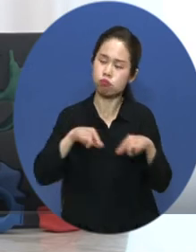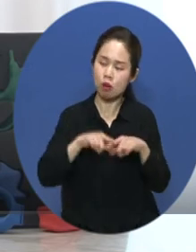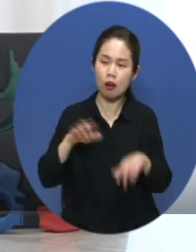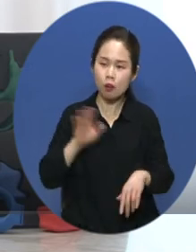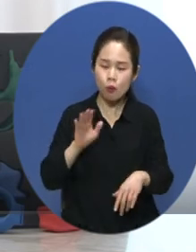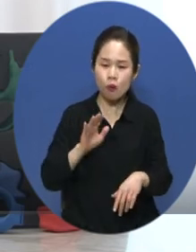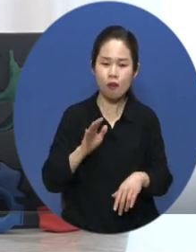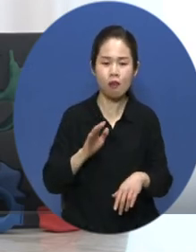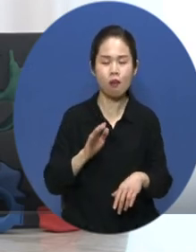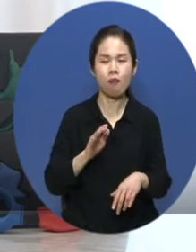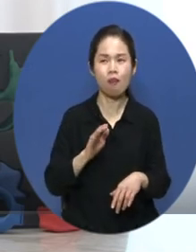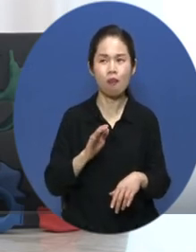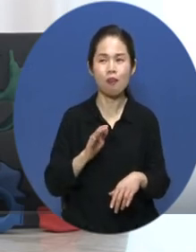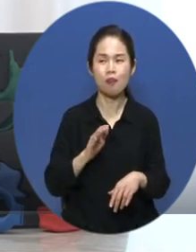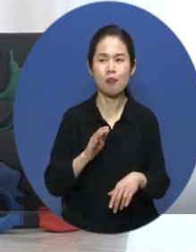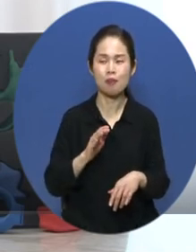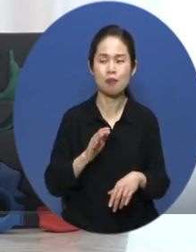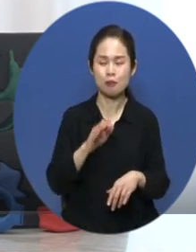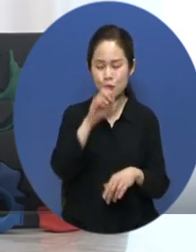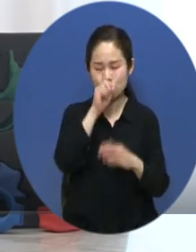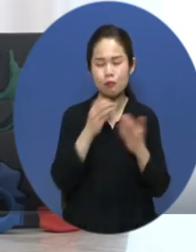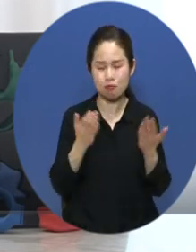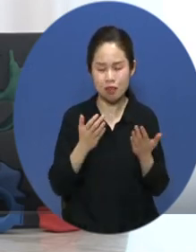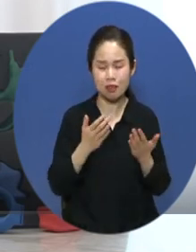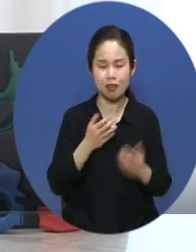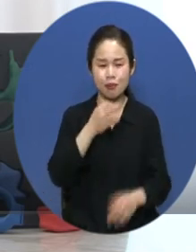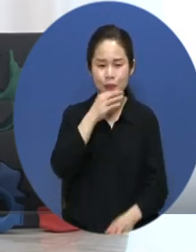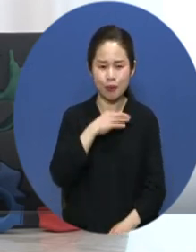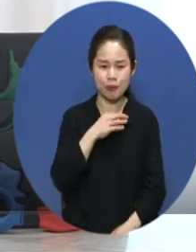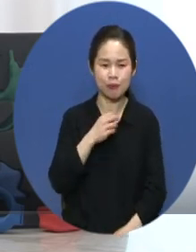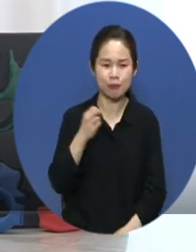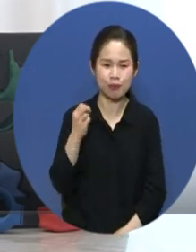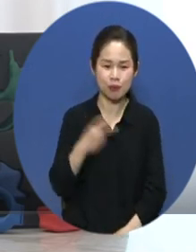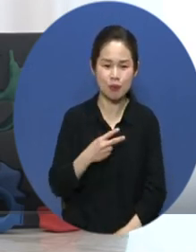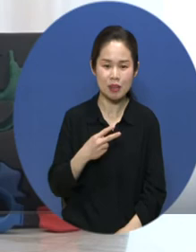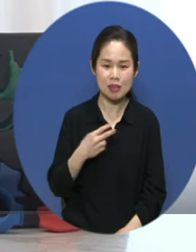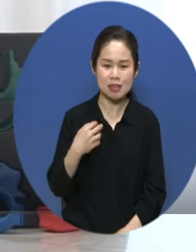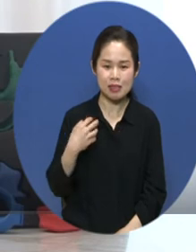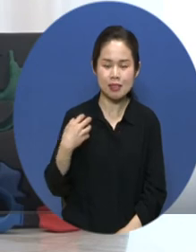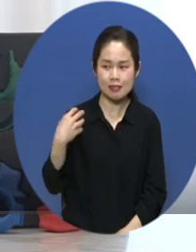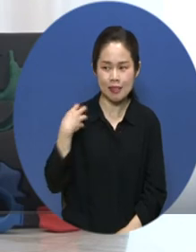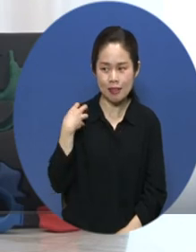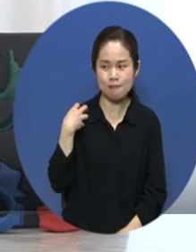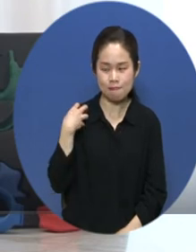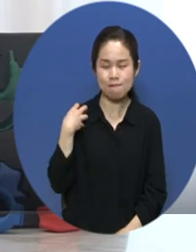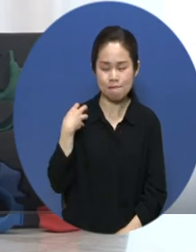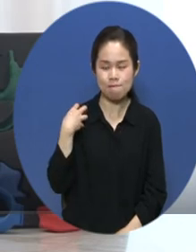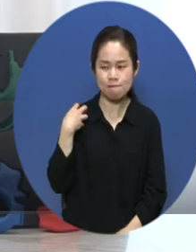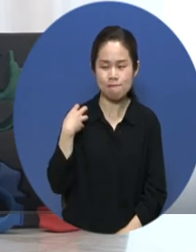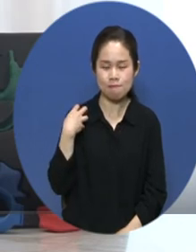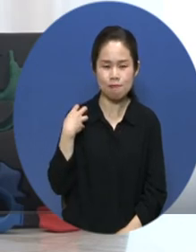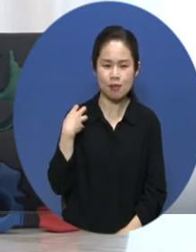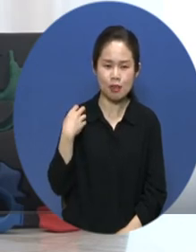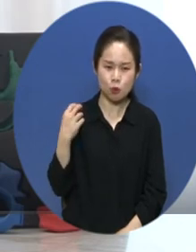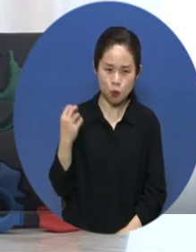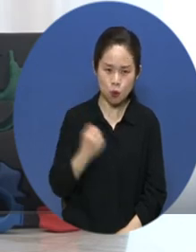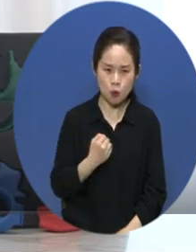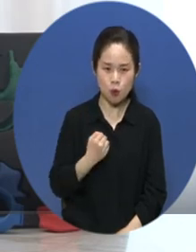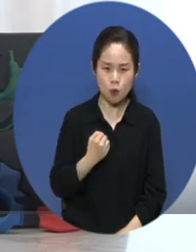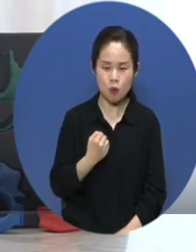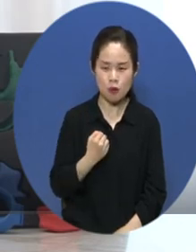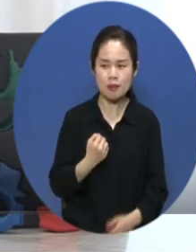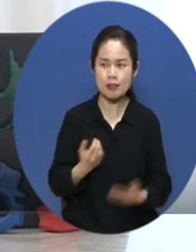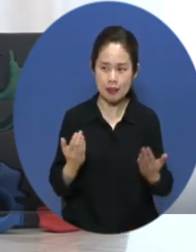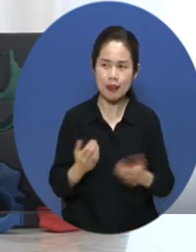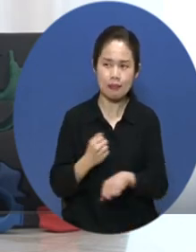보람이라고 해야겠죠. 어떻게 보면 책임감이라고 하기엔 제가 너무 무거운 단어이기도 하지만 그런 부분에서 위로나